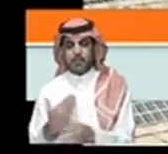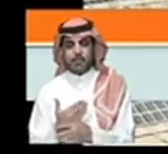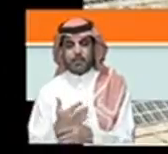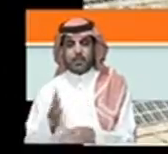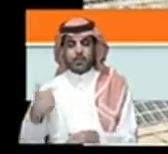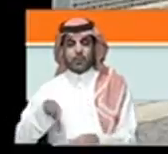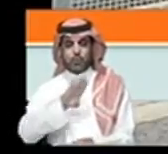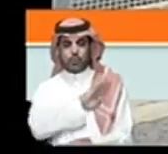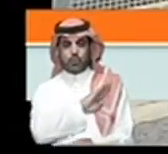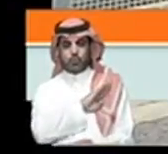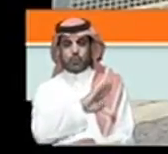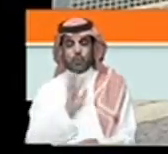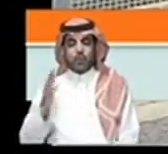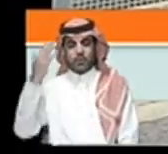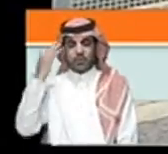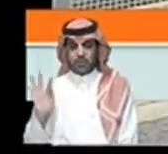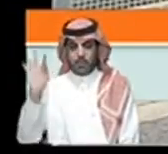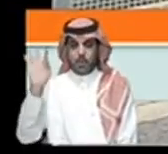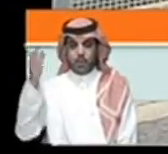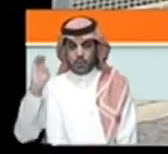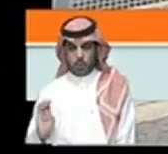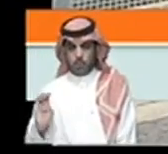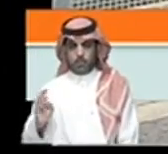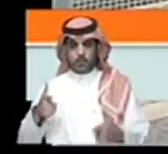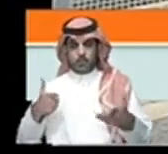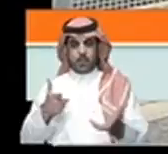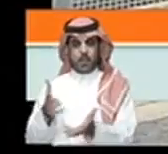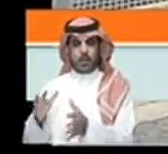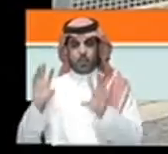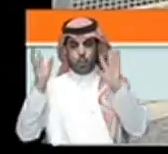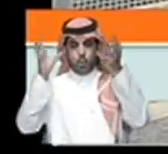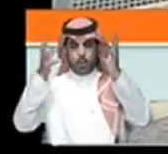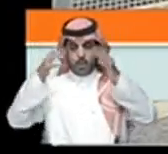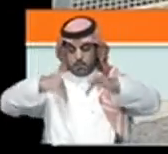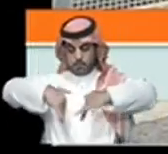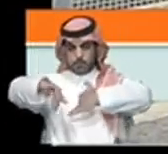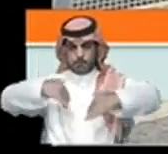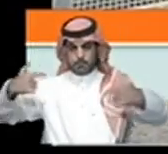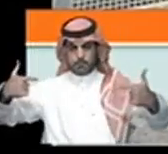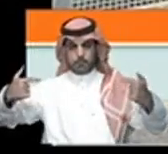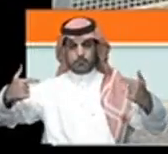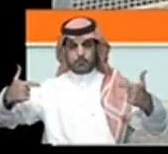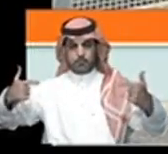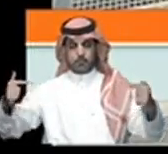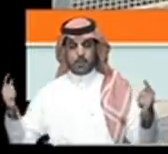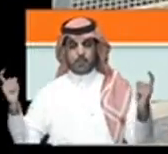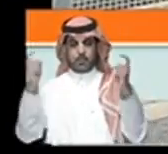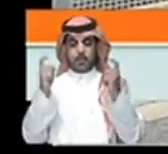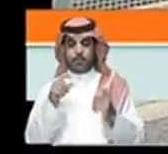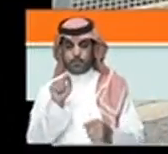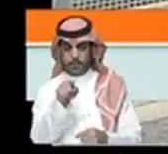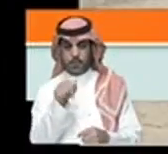جنود من الكوريتين بدوريات فيها ومره اخرى يعكس اللقاء حاله الالفه بين